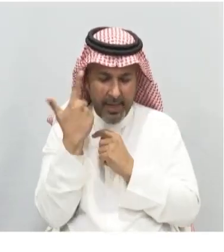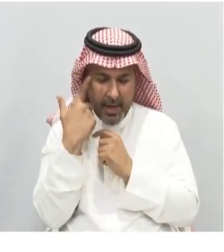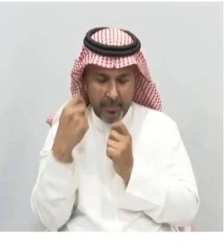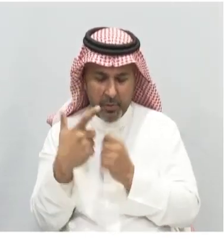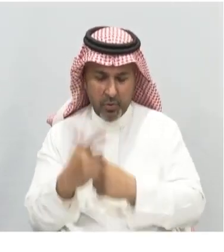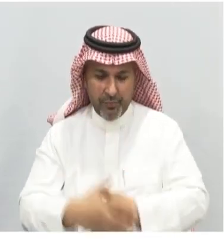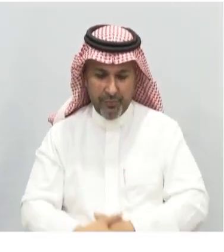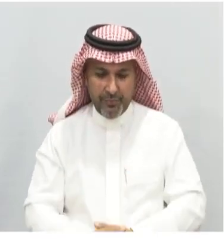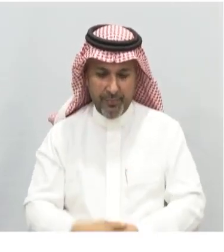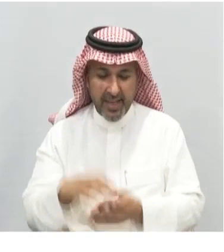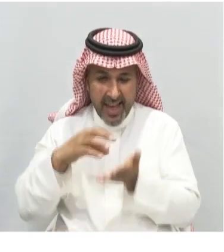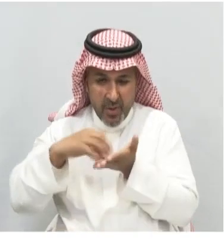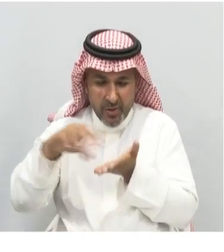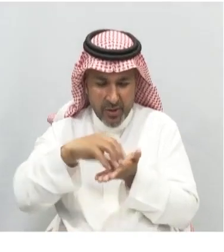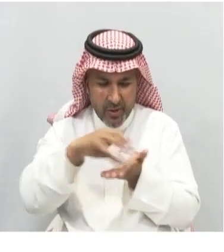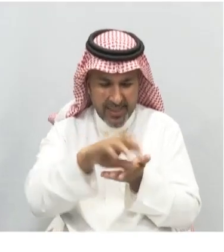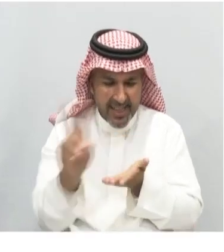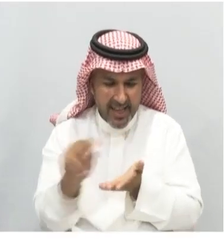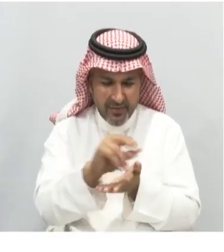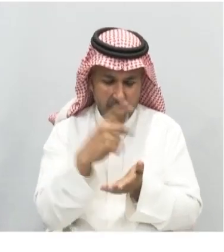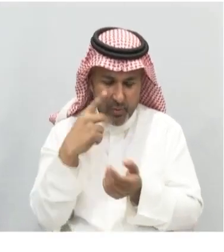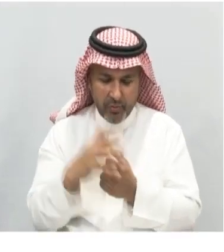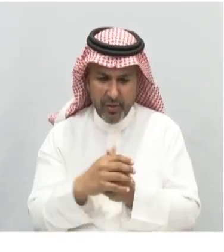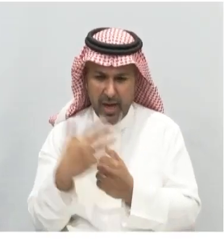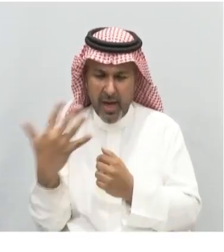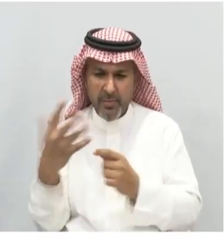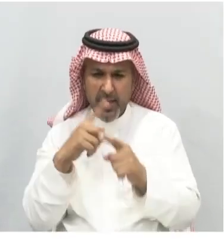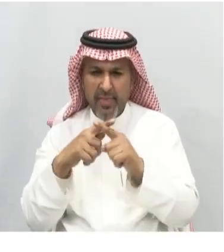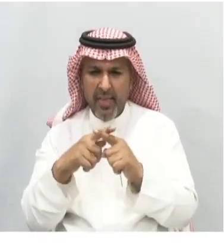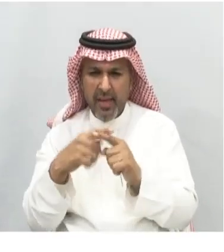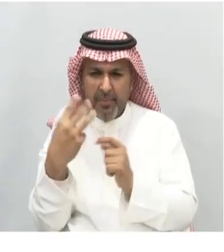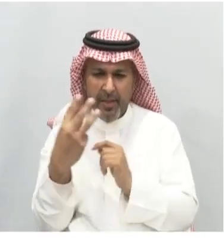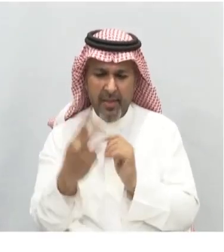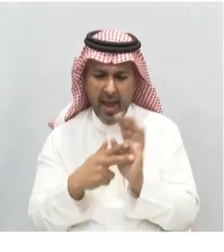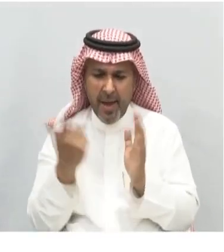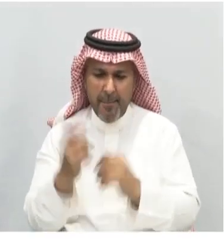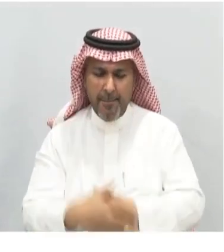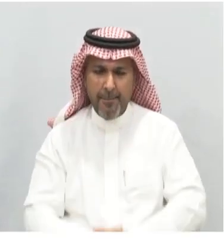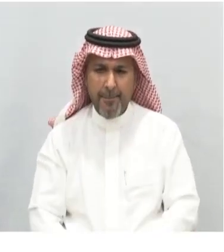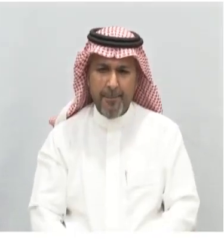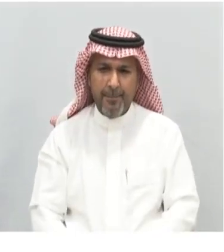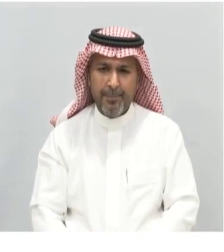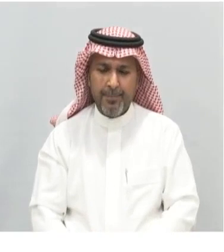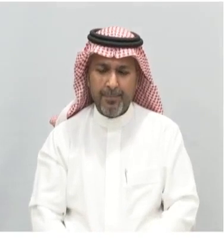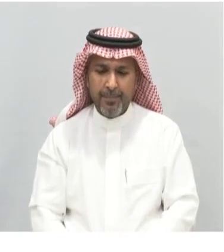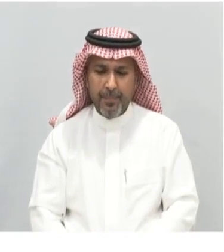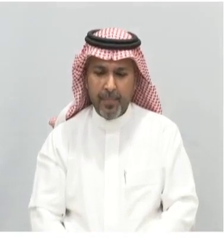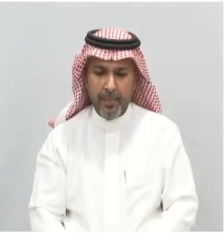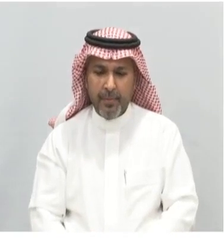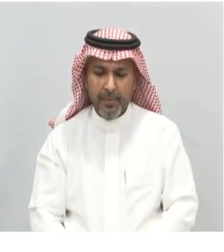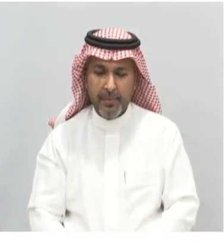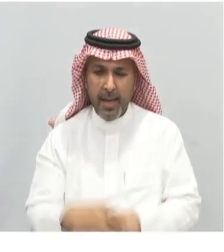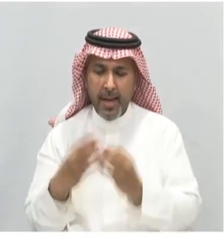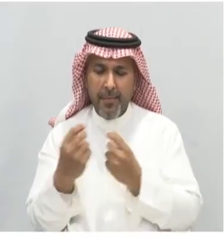وهي استعمال نمط الضرب 5 ض 3 ابنائي انظروا معي بارك الله فيكم 5